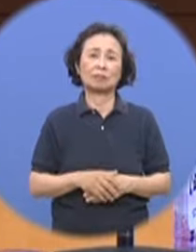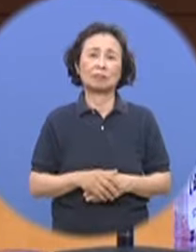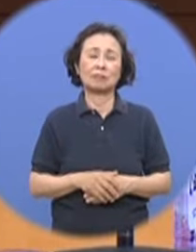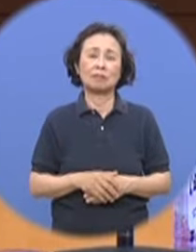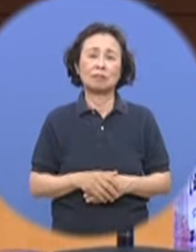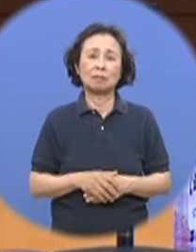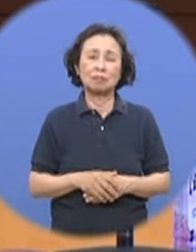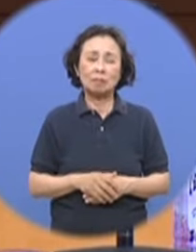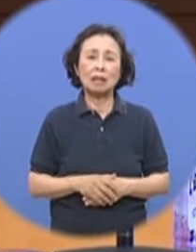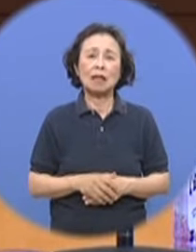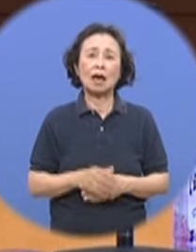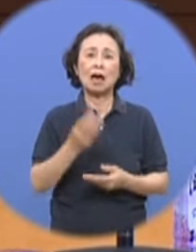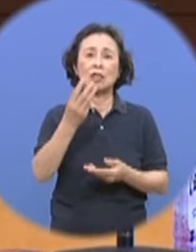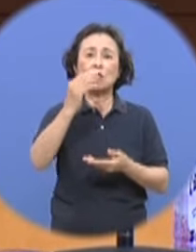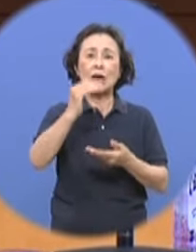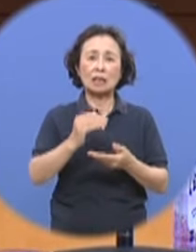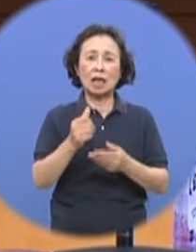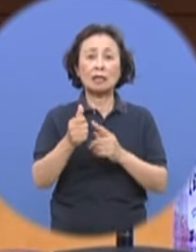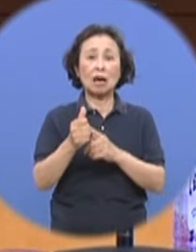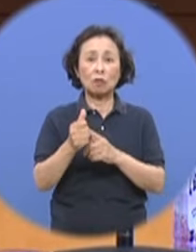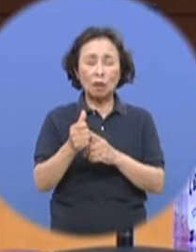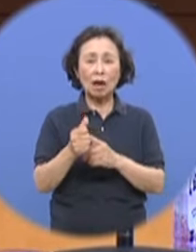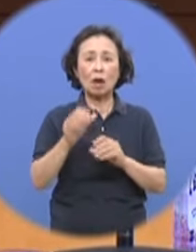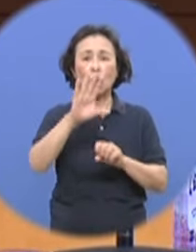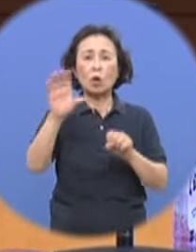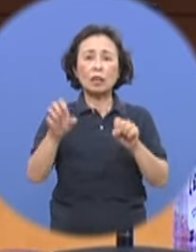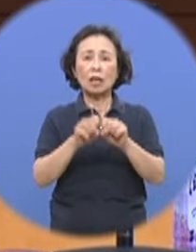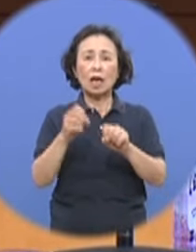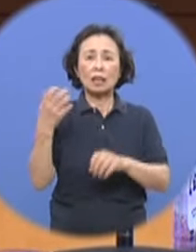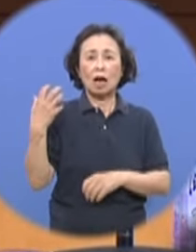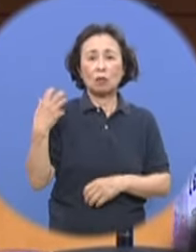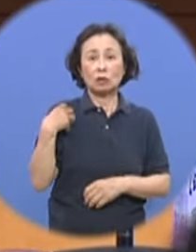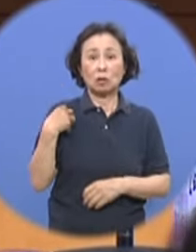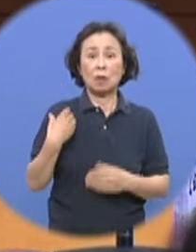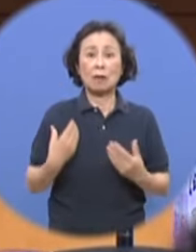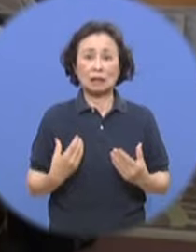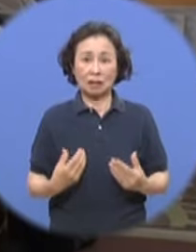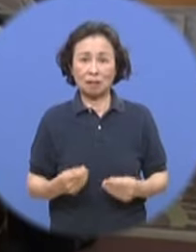をした湯浅さんがコーディネーターを務めました。